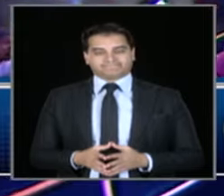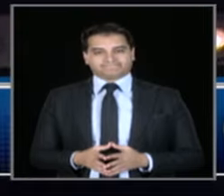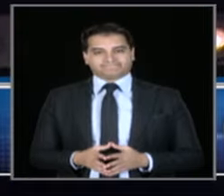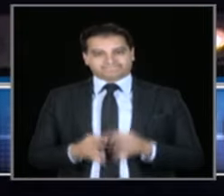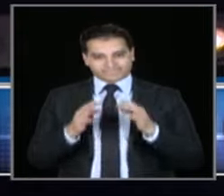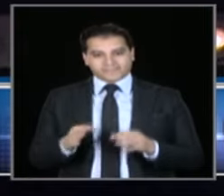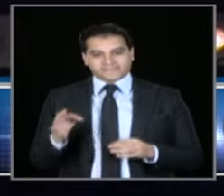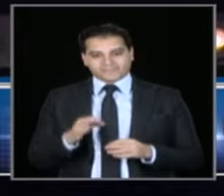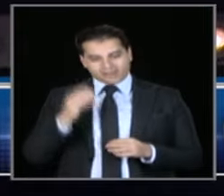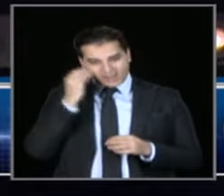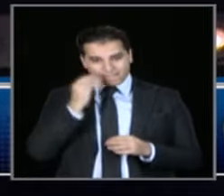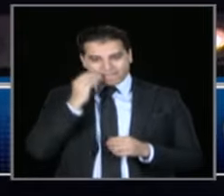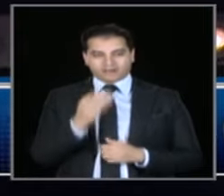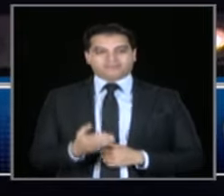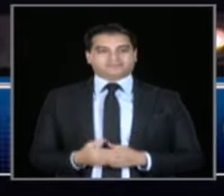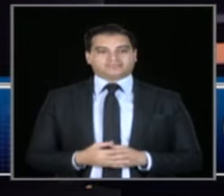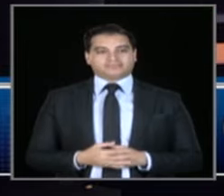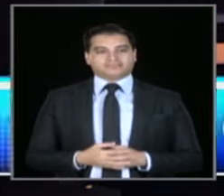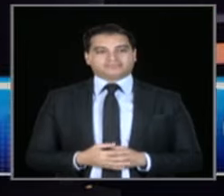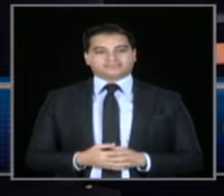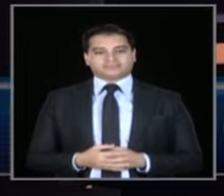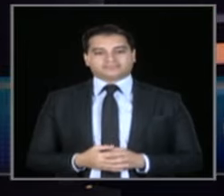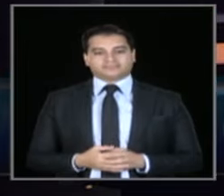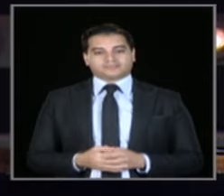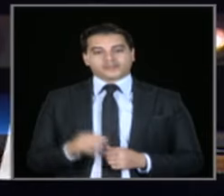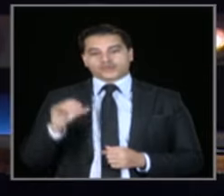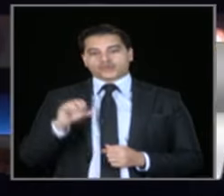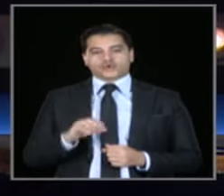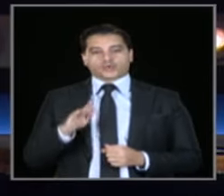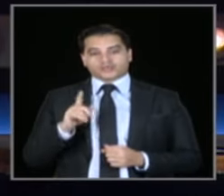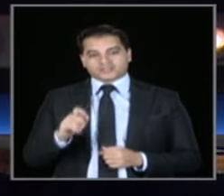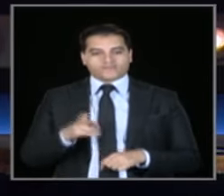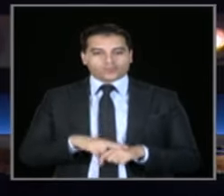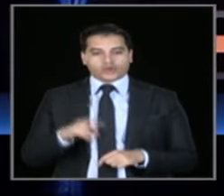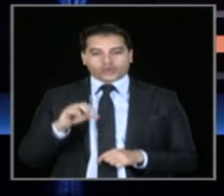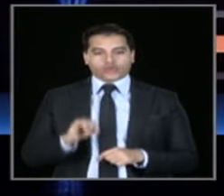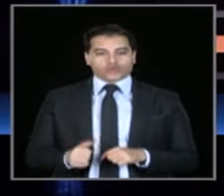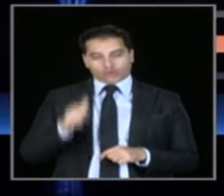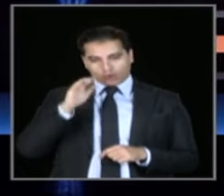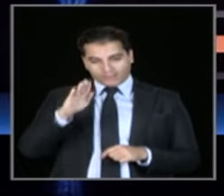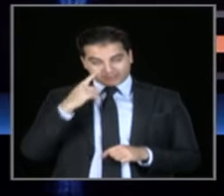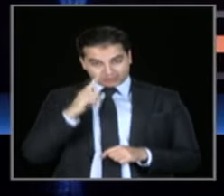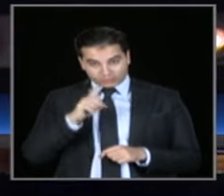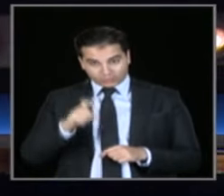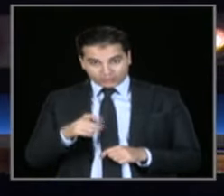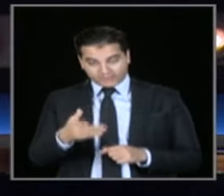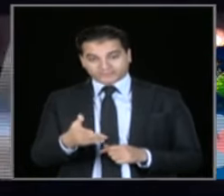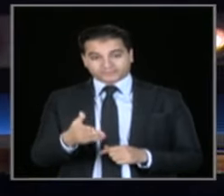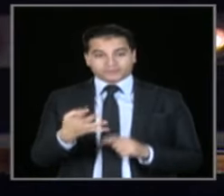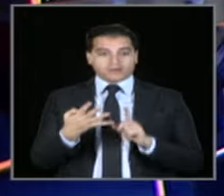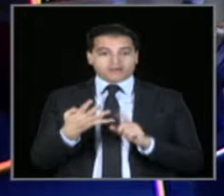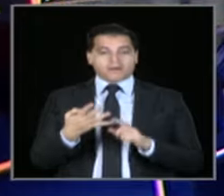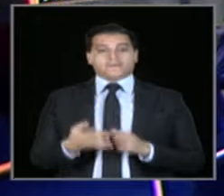طبعاً هي الإمارات. يوسف وتوماس، توماس ويوسف. السؤال